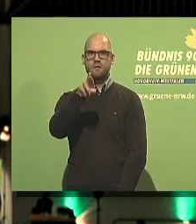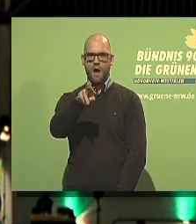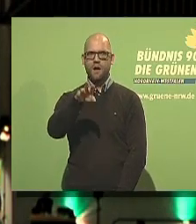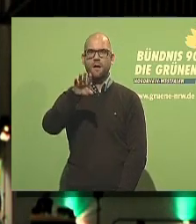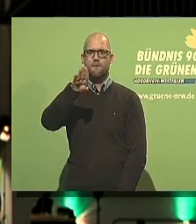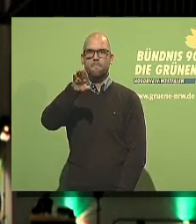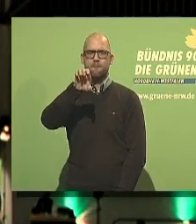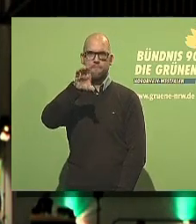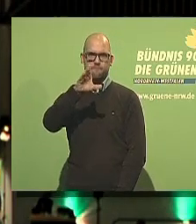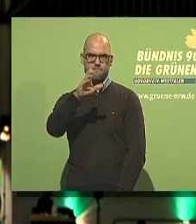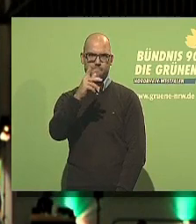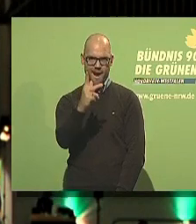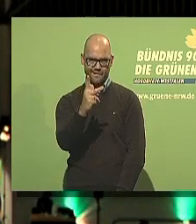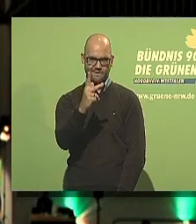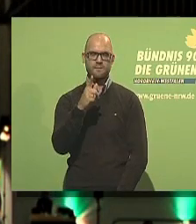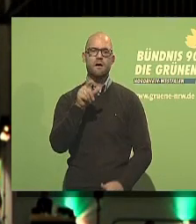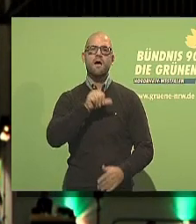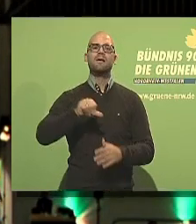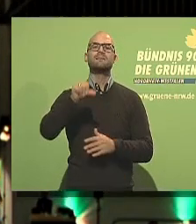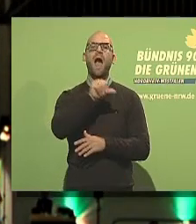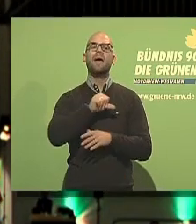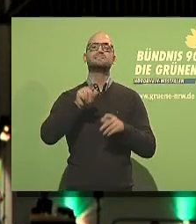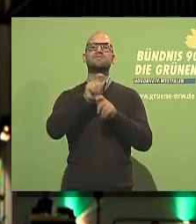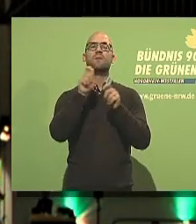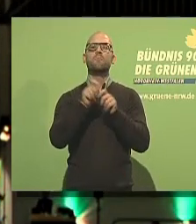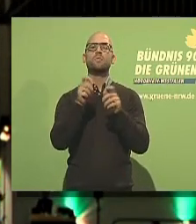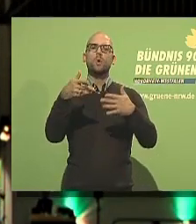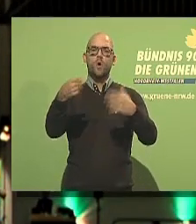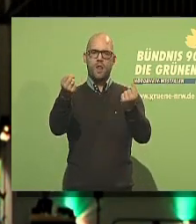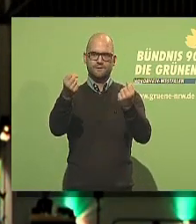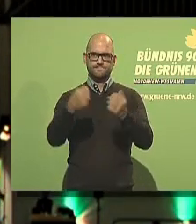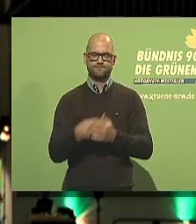Köln, vor. Gibt es weitere Bewerbungen?